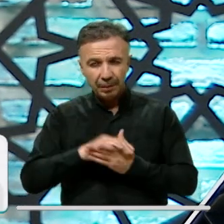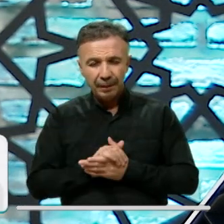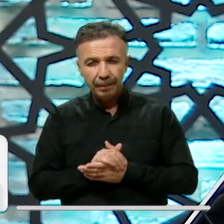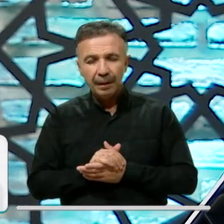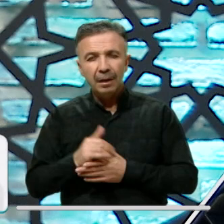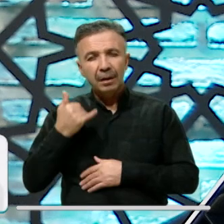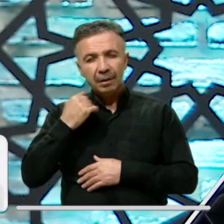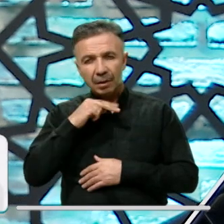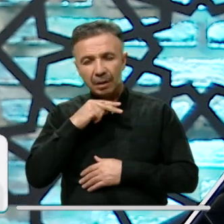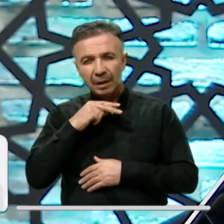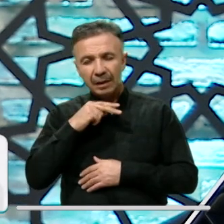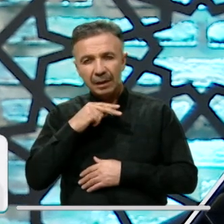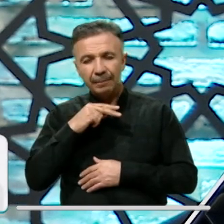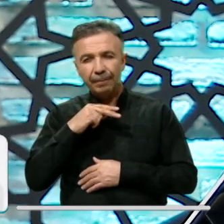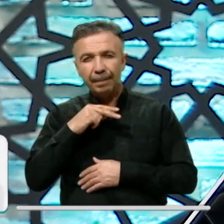koduyla